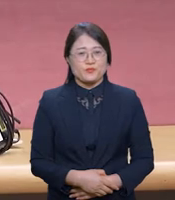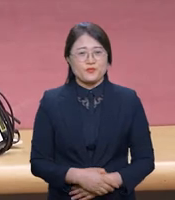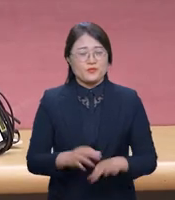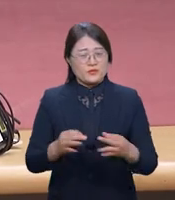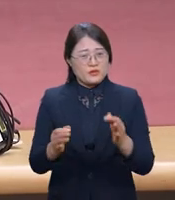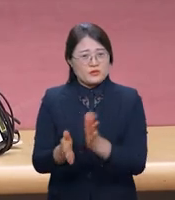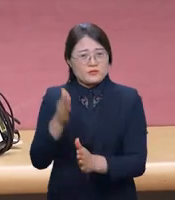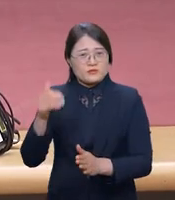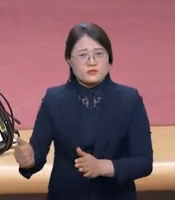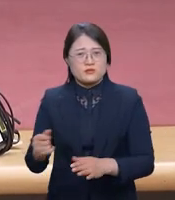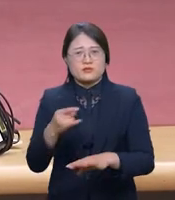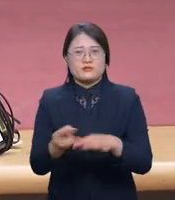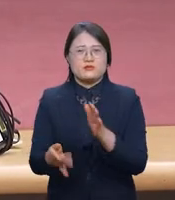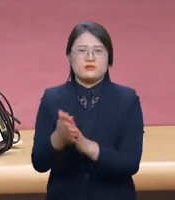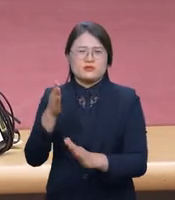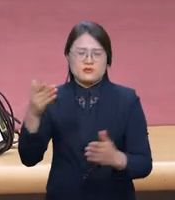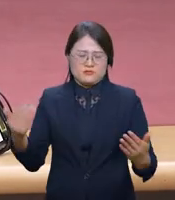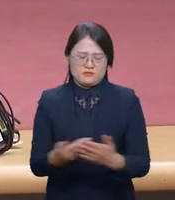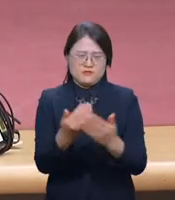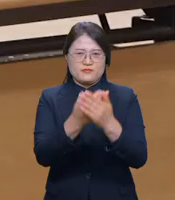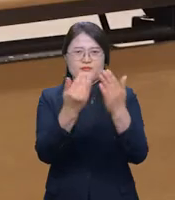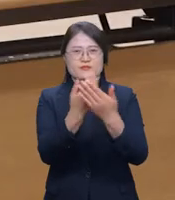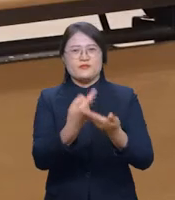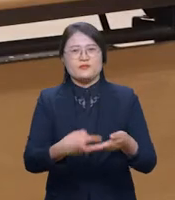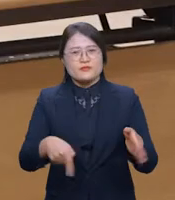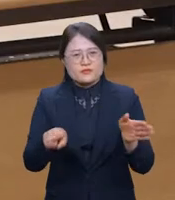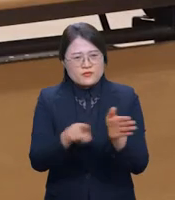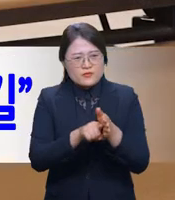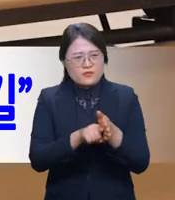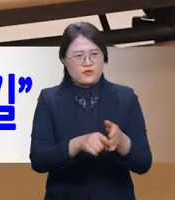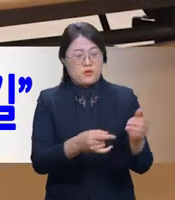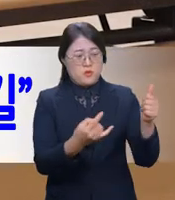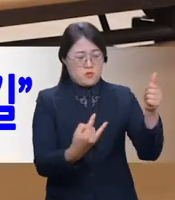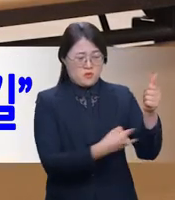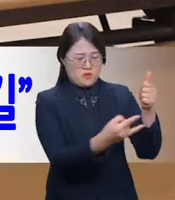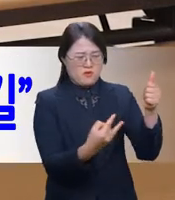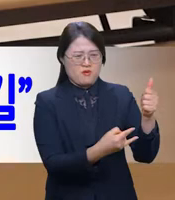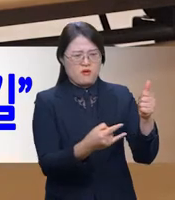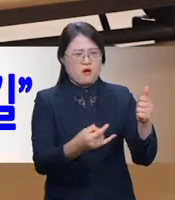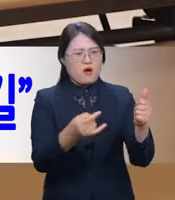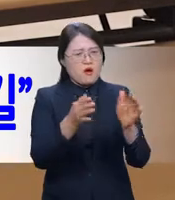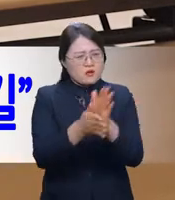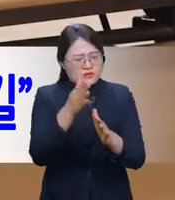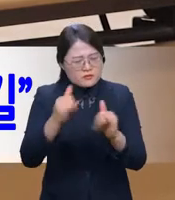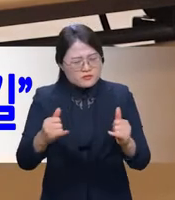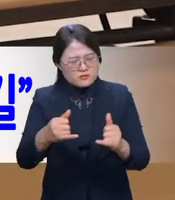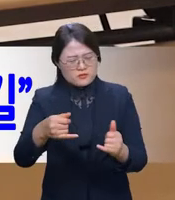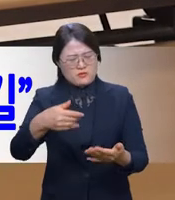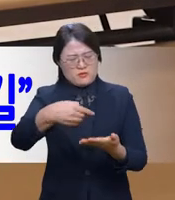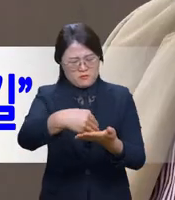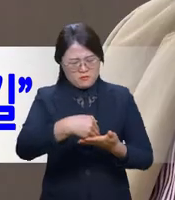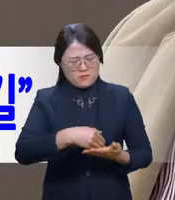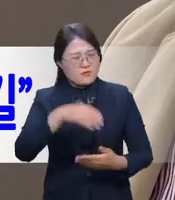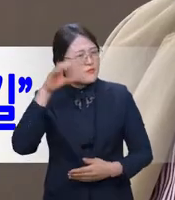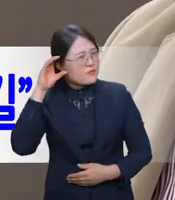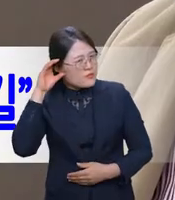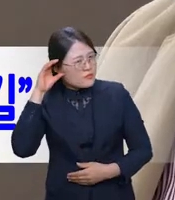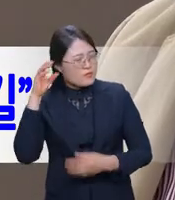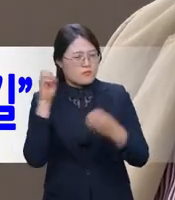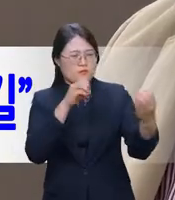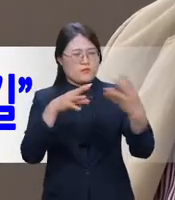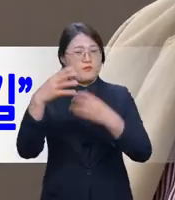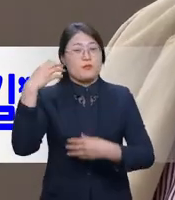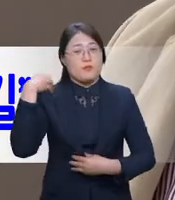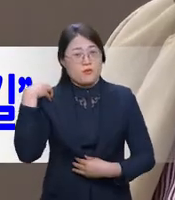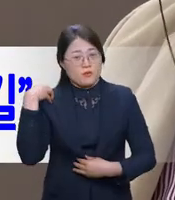김상돈 시장은 의왕시가 지속가능한 발전을 할 수 있도록 미래위원회가 시민의 의견을 수렴하는 소통창구의 역할을